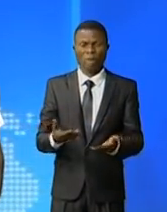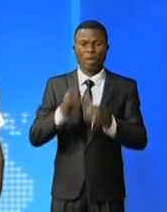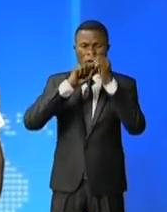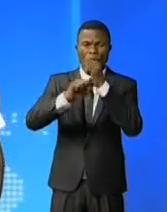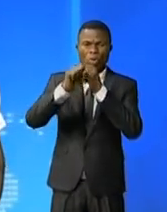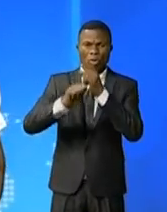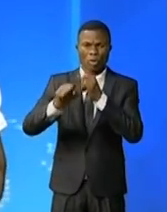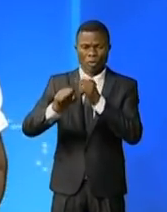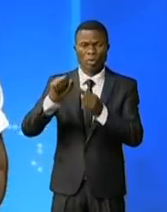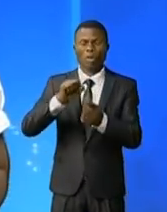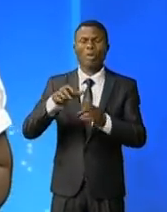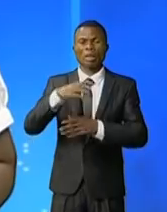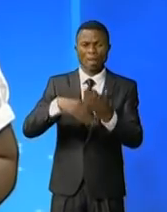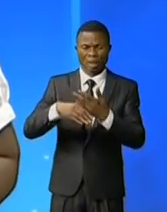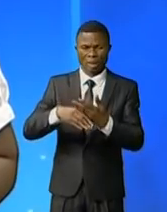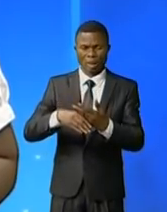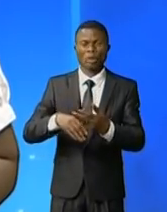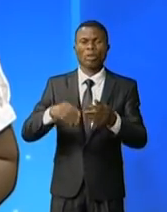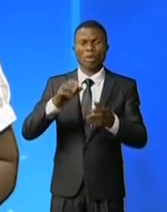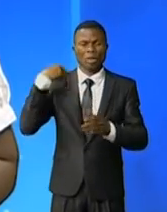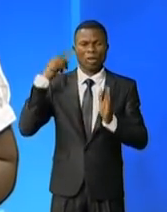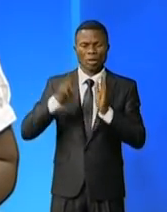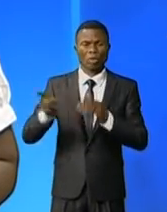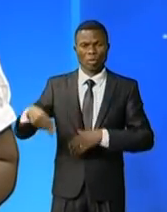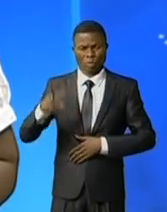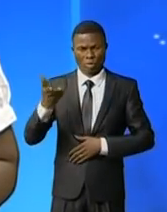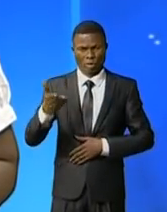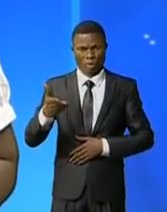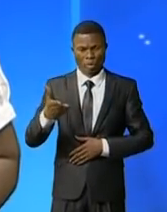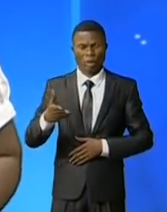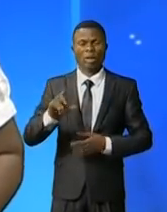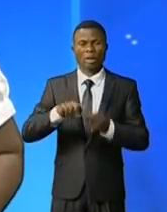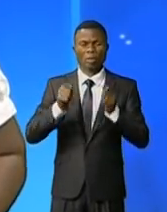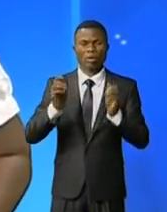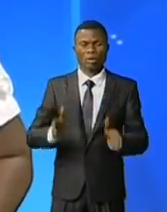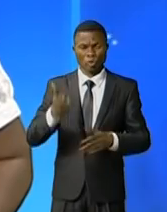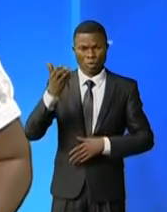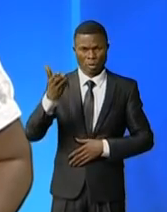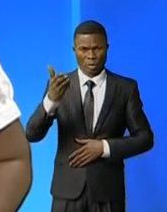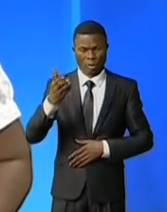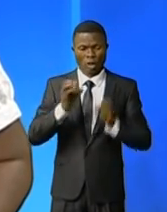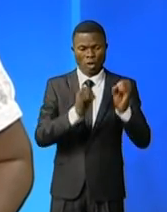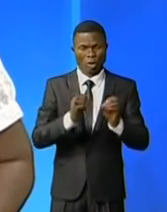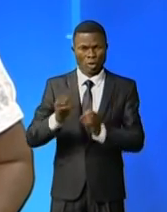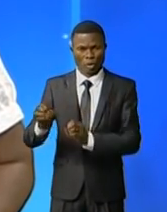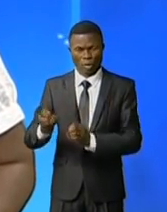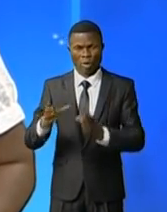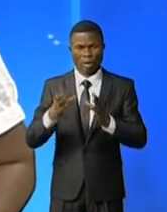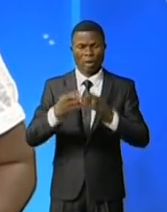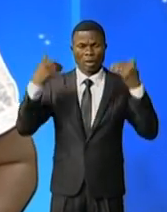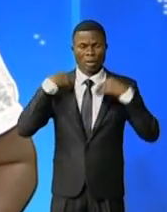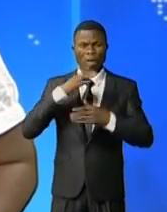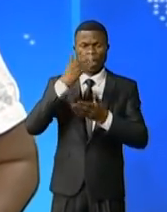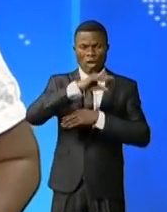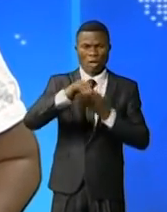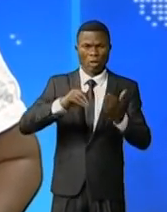campagne des assujettis placée sous le haut patronage du gouverneur de province, Christophe Bassé-Nananga, est organisée par le chef de centre